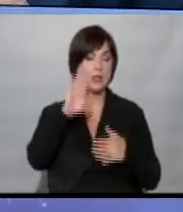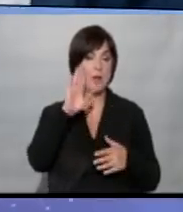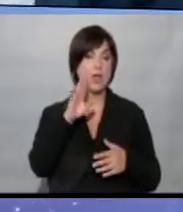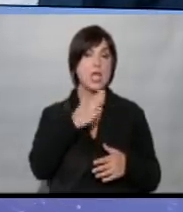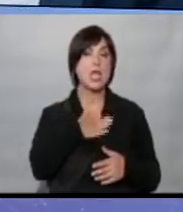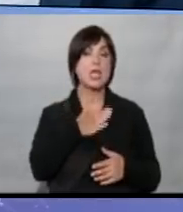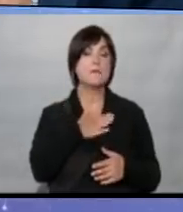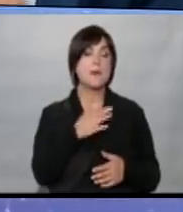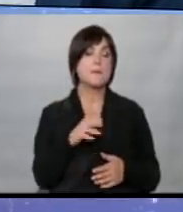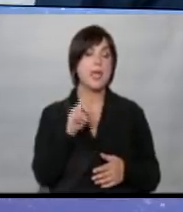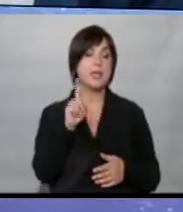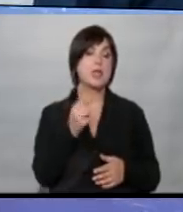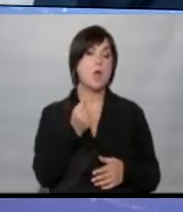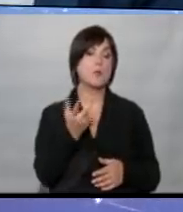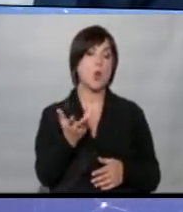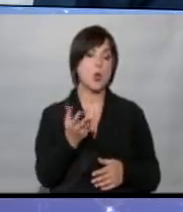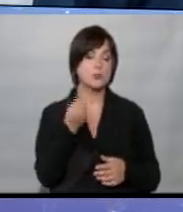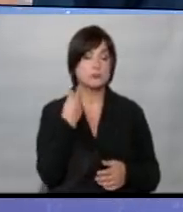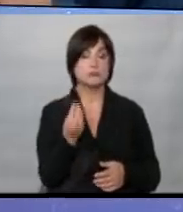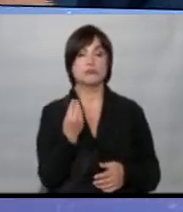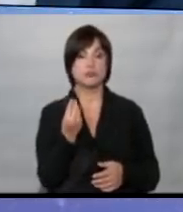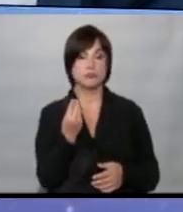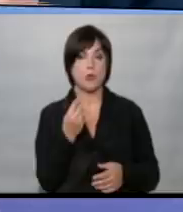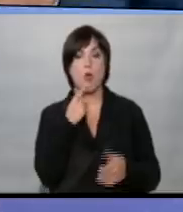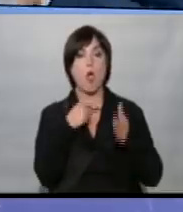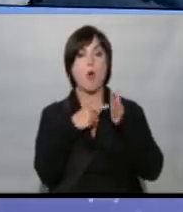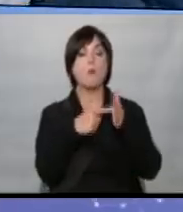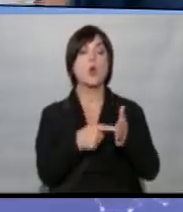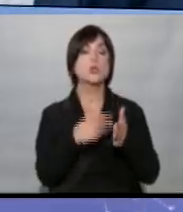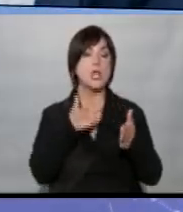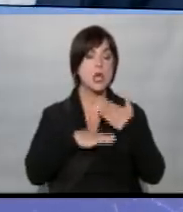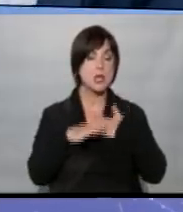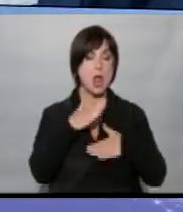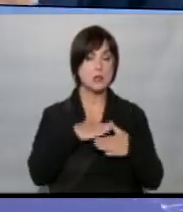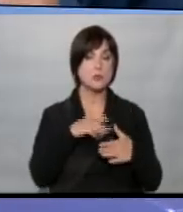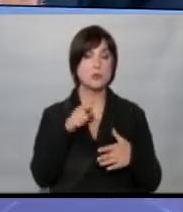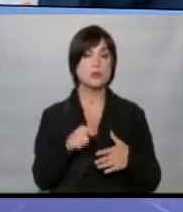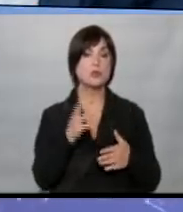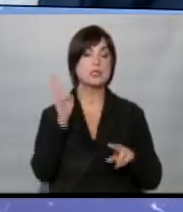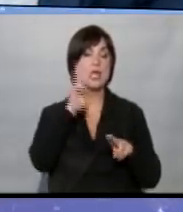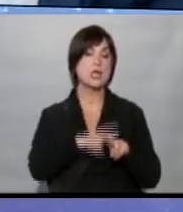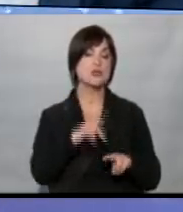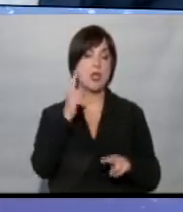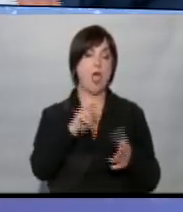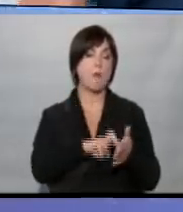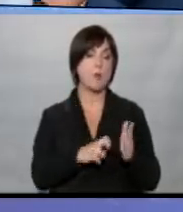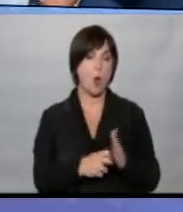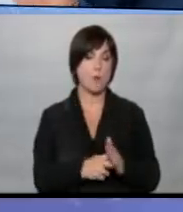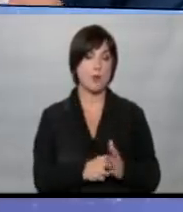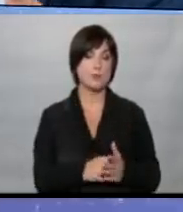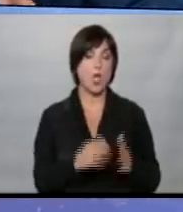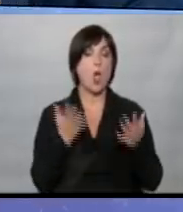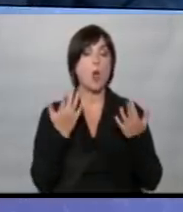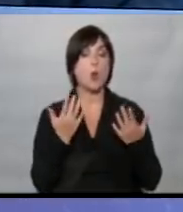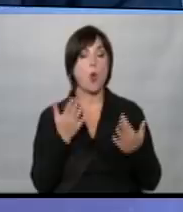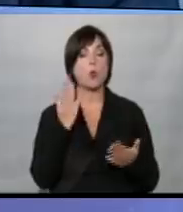значи имаме една бројка солидна која покажува расположение за да се реши еден проблем. И колку